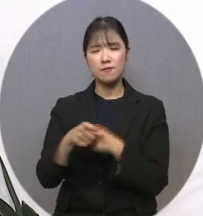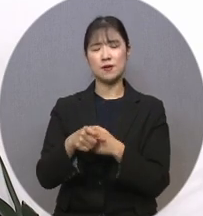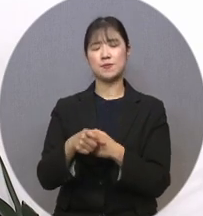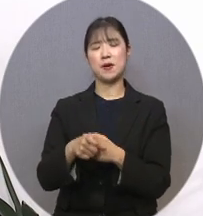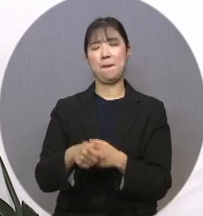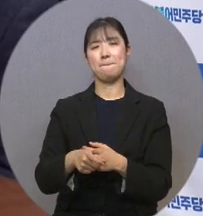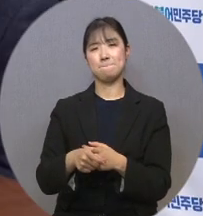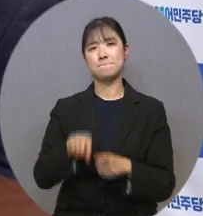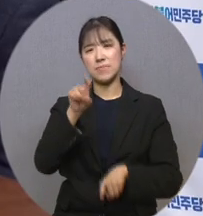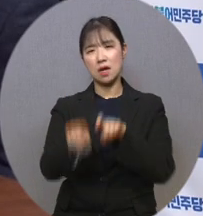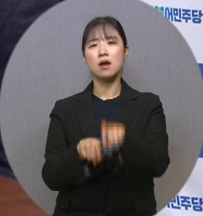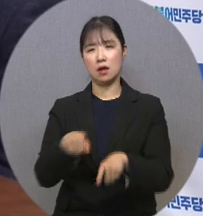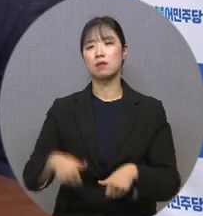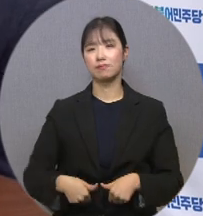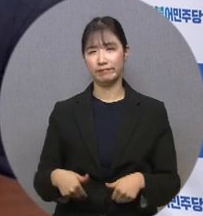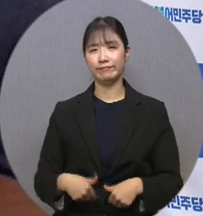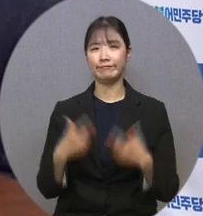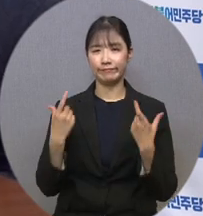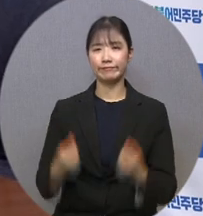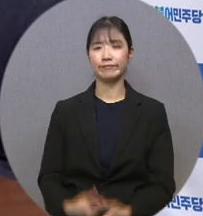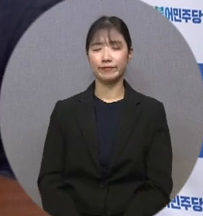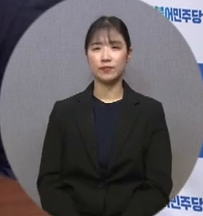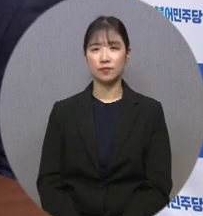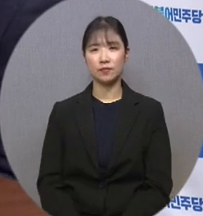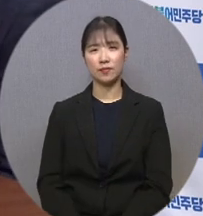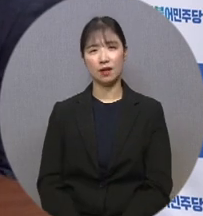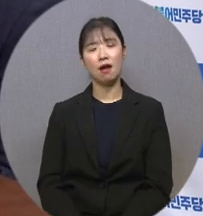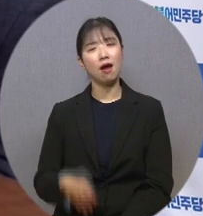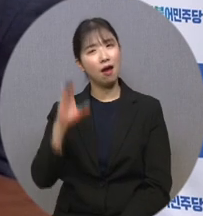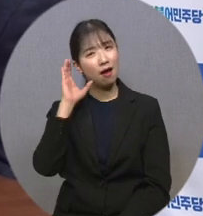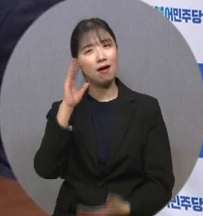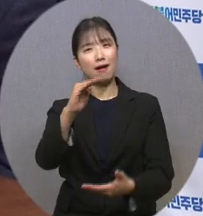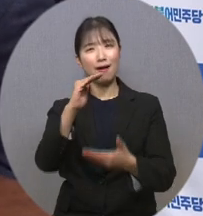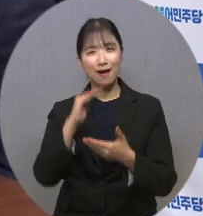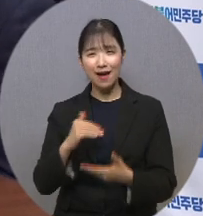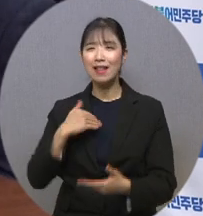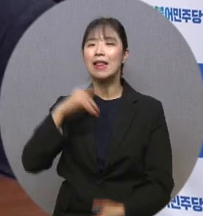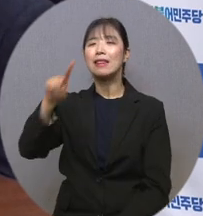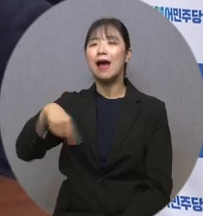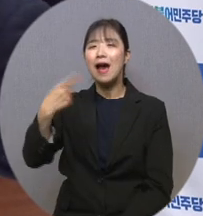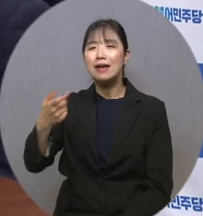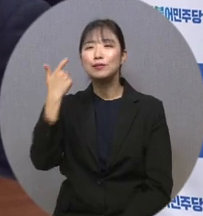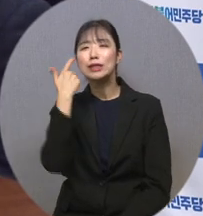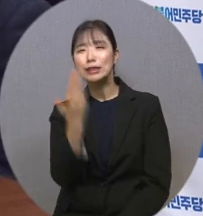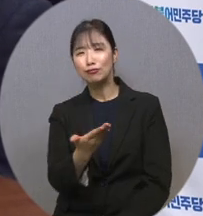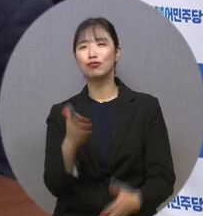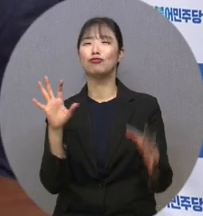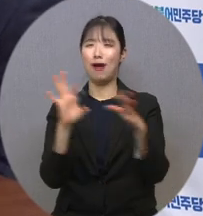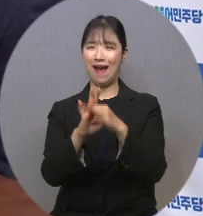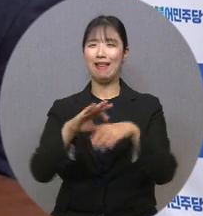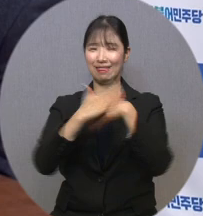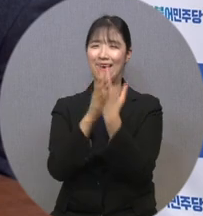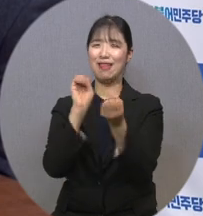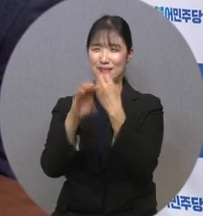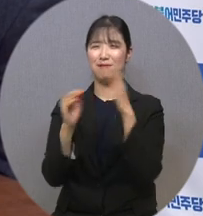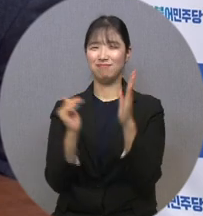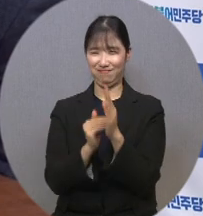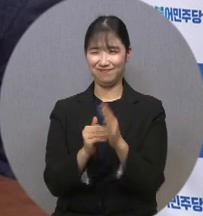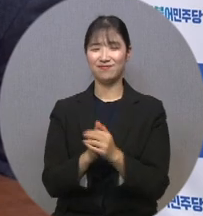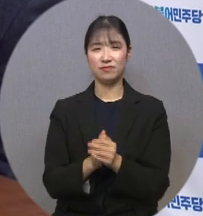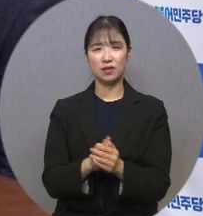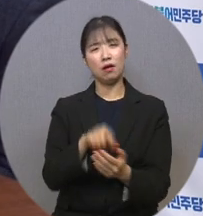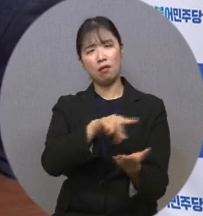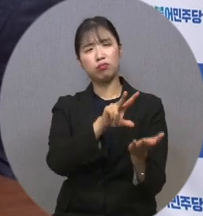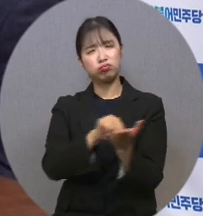된다고 생각합니다. 아, 지금 제가 되게 얘기를 들으면서 사실 다음 질문지에 대한 답변까지 다 해주셨어요. 예. 너무 그